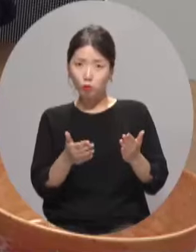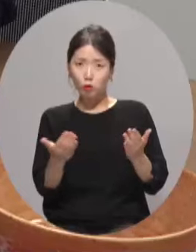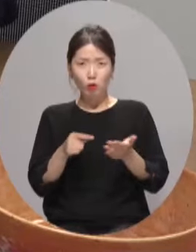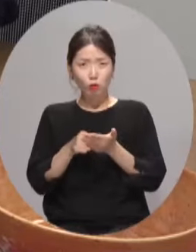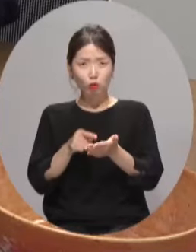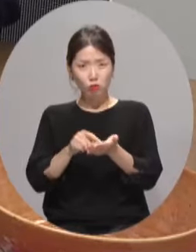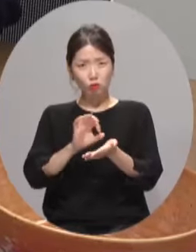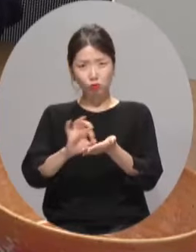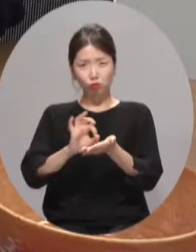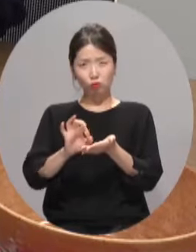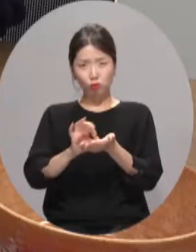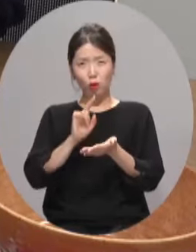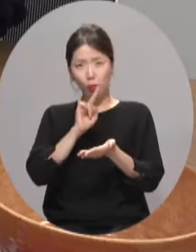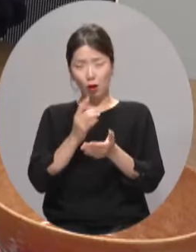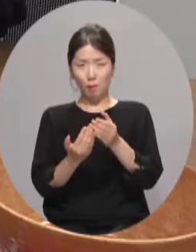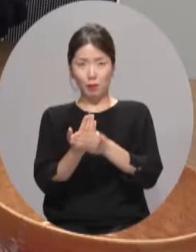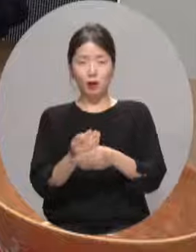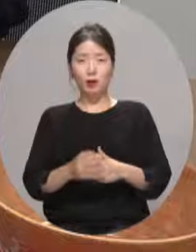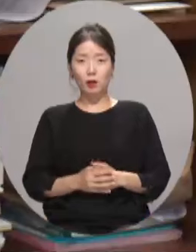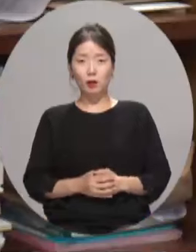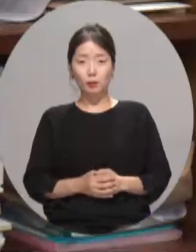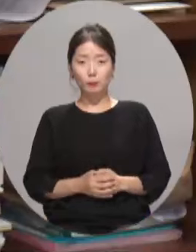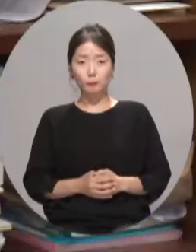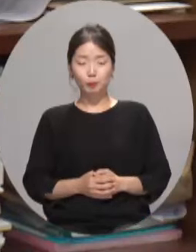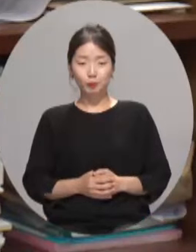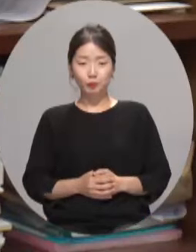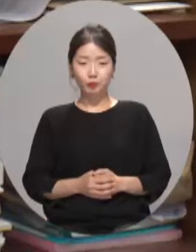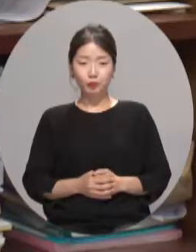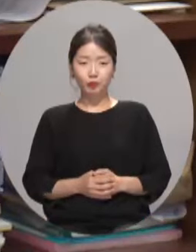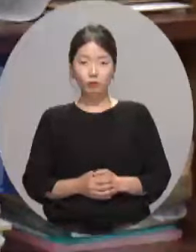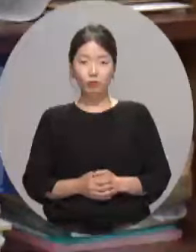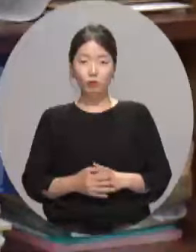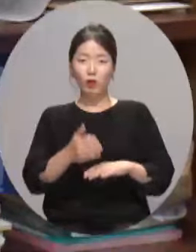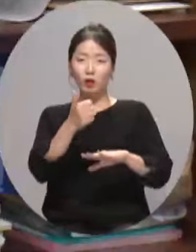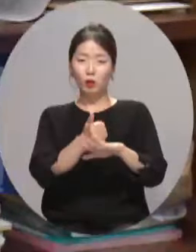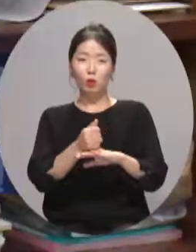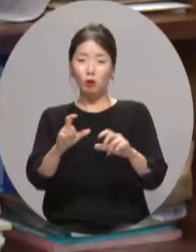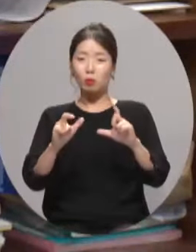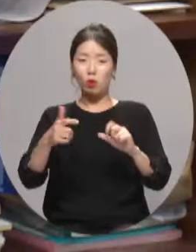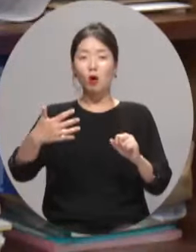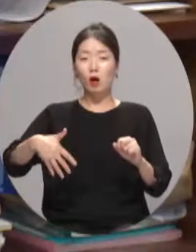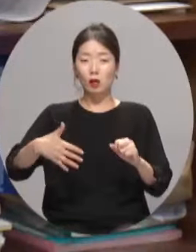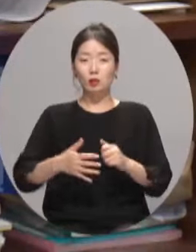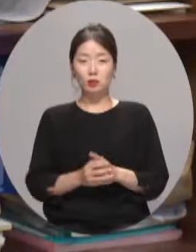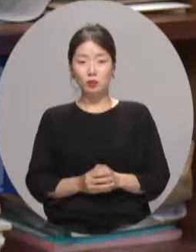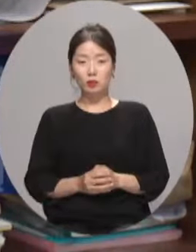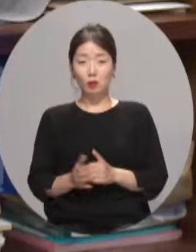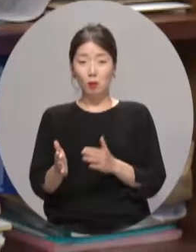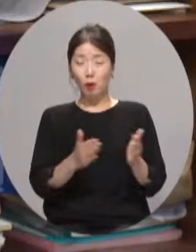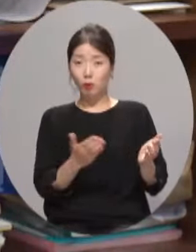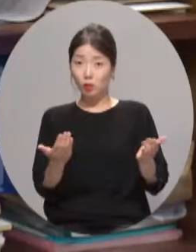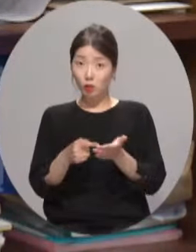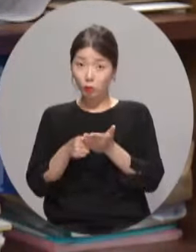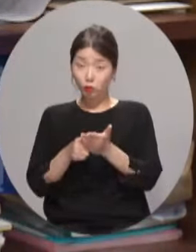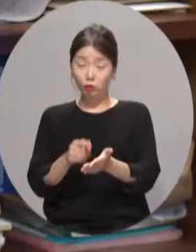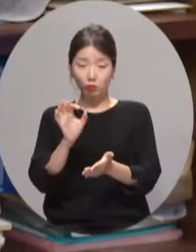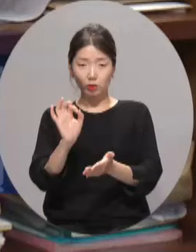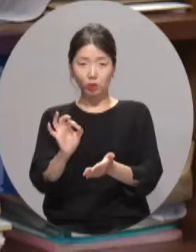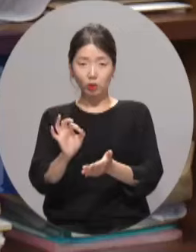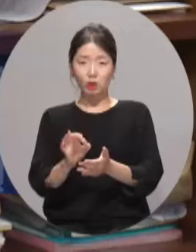남용한다는 지적이 나옵니다 특별감사 한 것조차도 아직 결감을 내지 못하고 있는 상황입니다 그리고 또 그 반면에